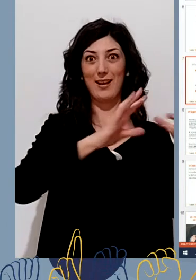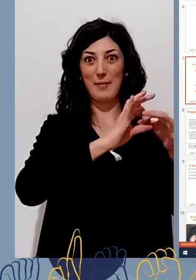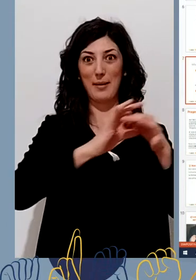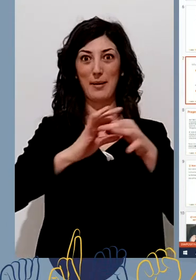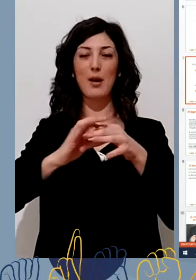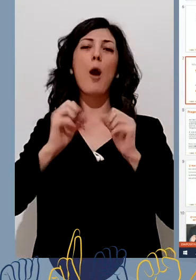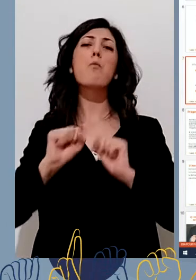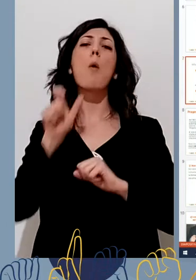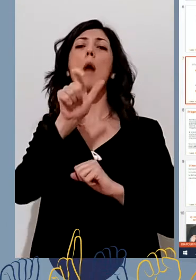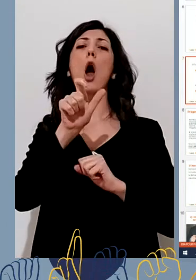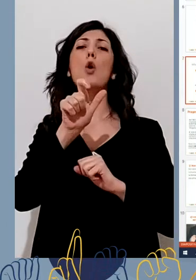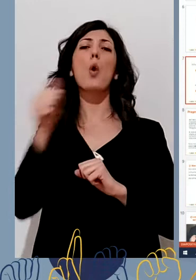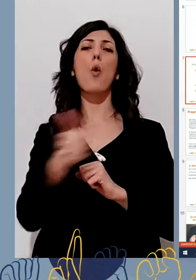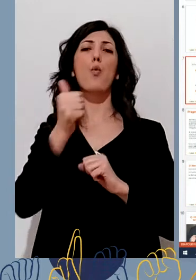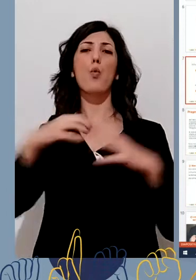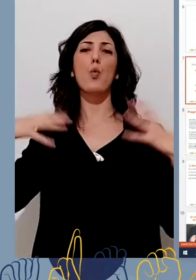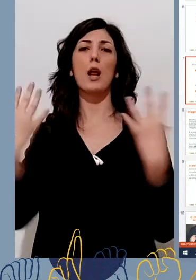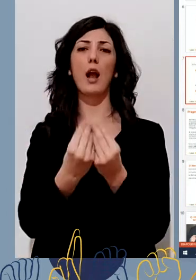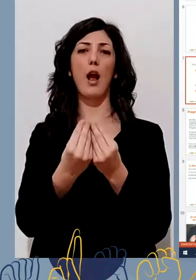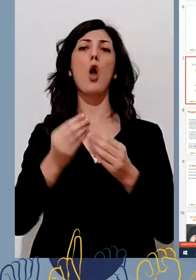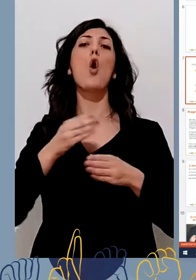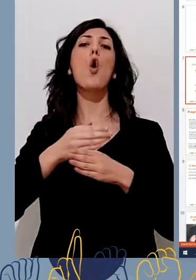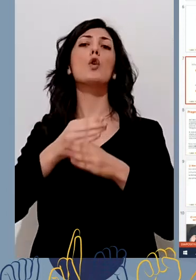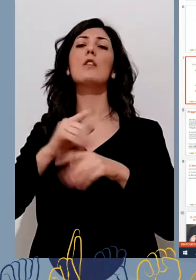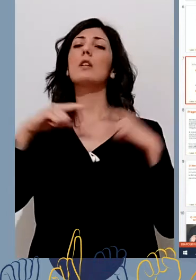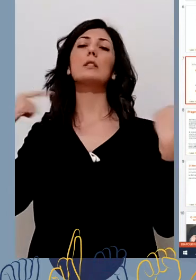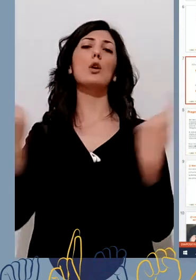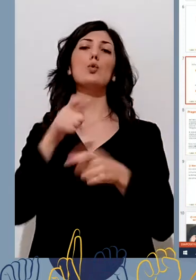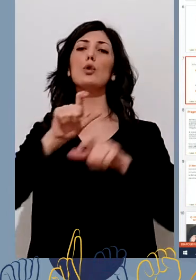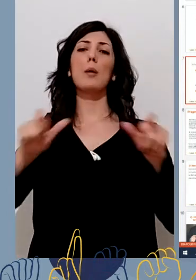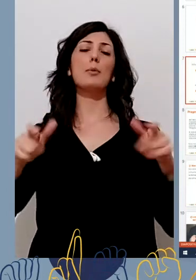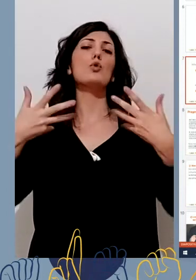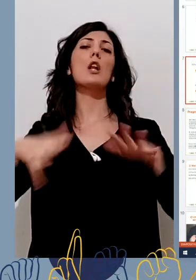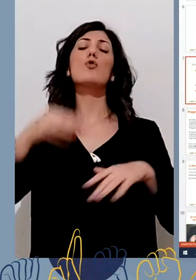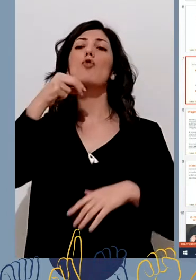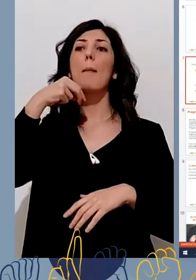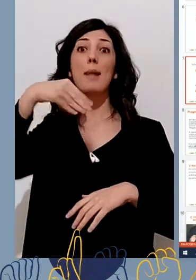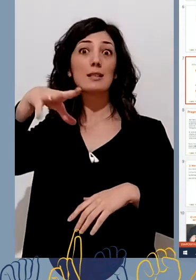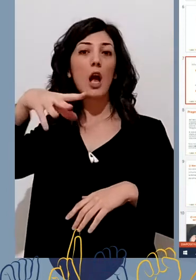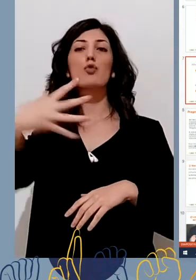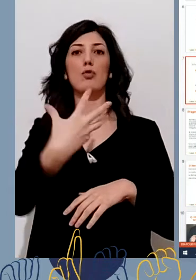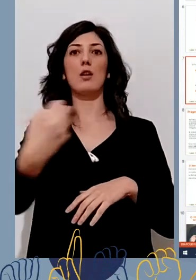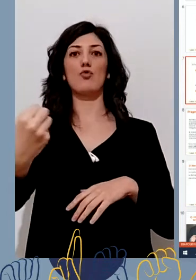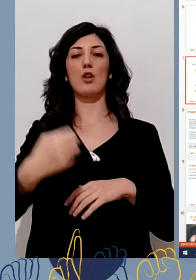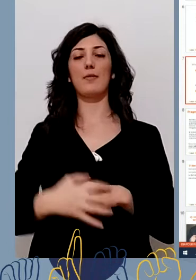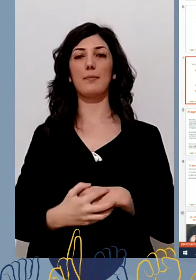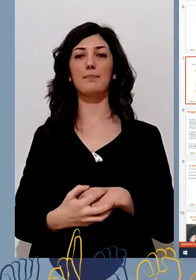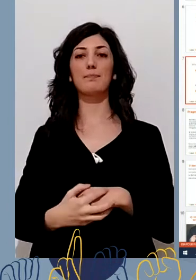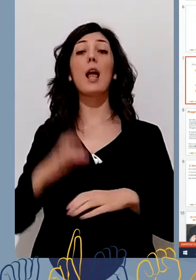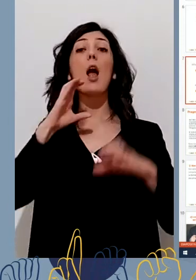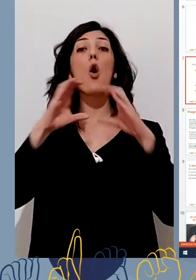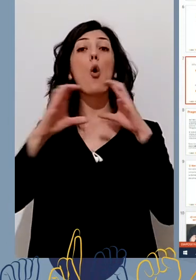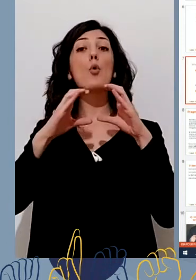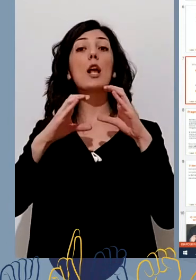che è condivisa da tutti coloro che stanno ricevendo il messaggio. Per ciò che concerne la comunicazione non verbale,